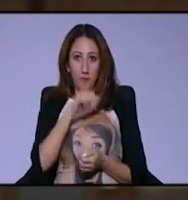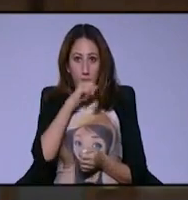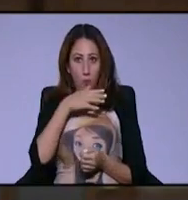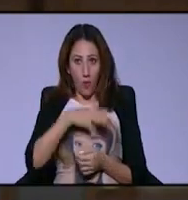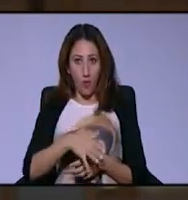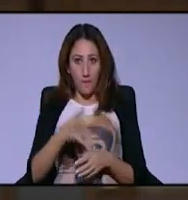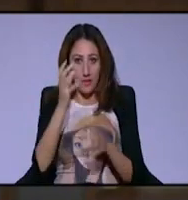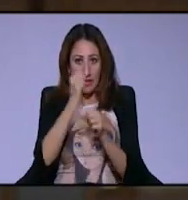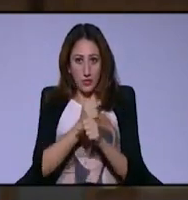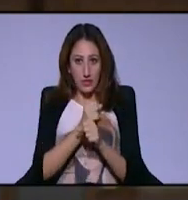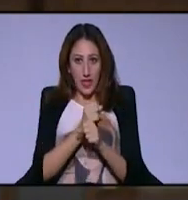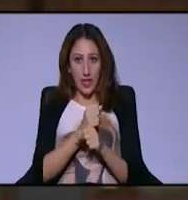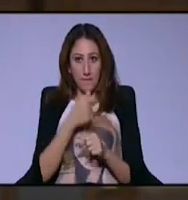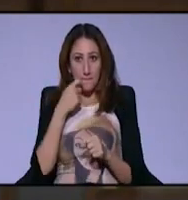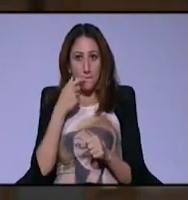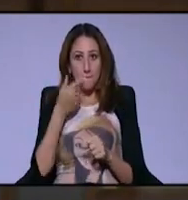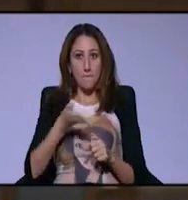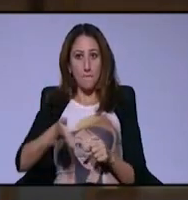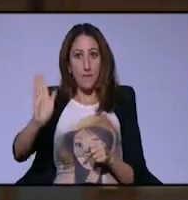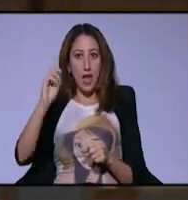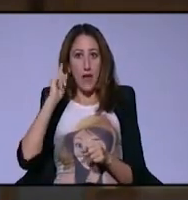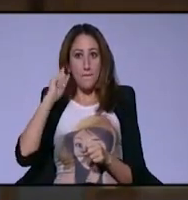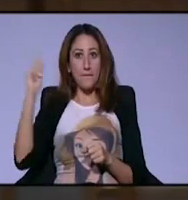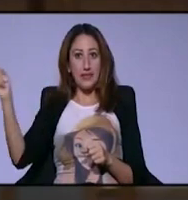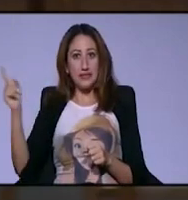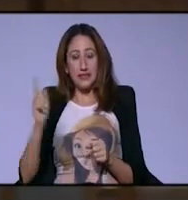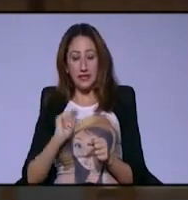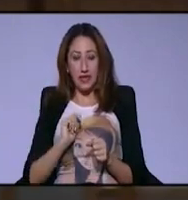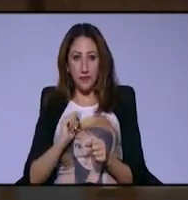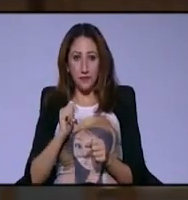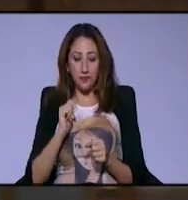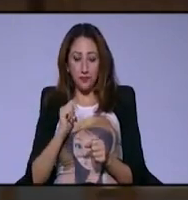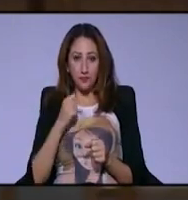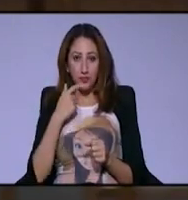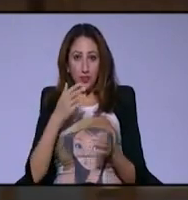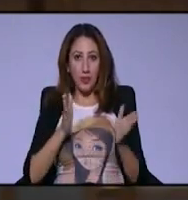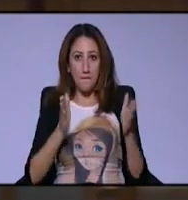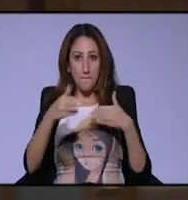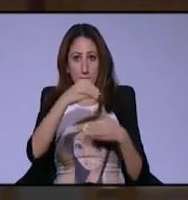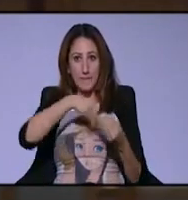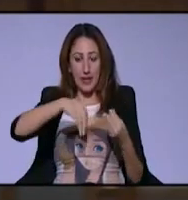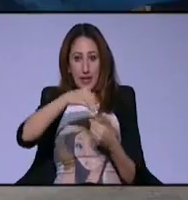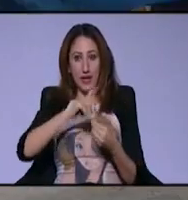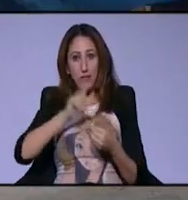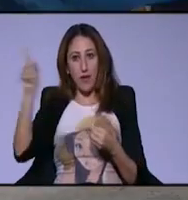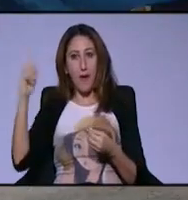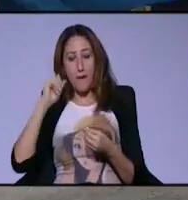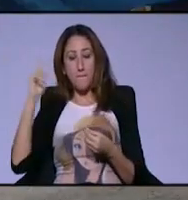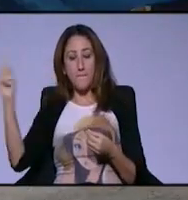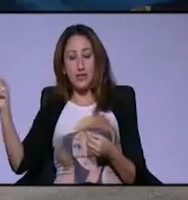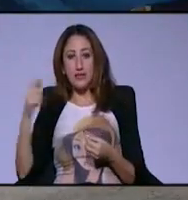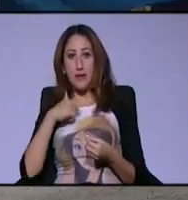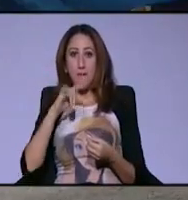والسلام لما خرج من المدينه المنوره، خرج من مكه مهاجرا للمدينه المنوره، قال: أخرجوني من أحب البقاع